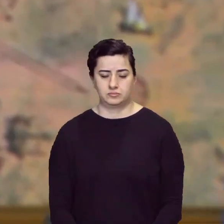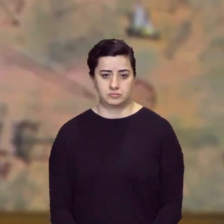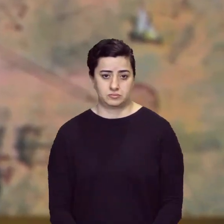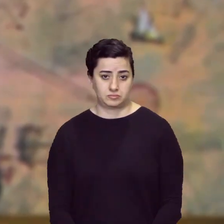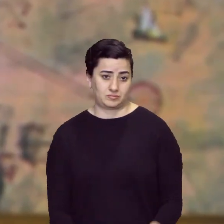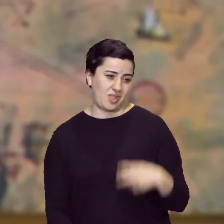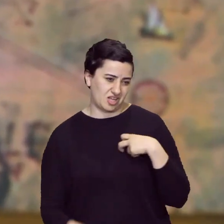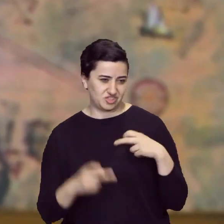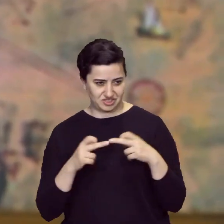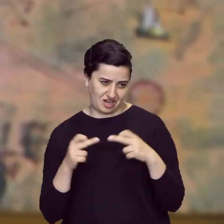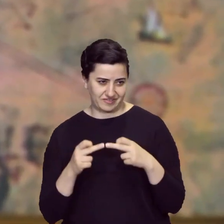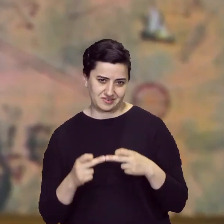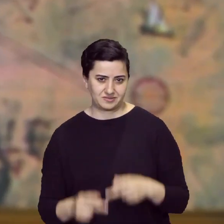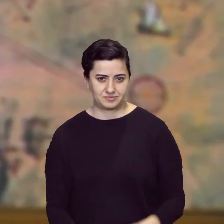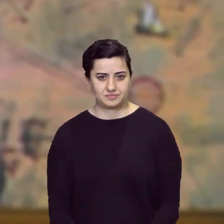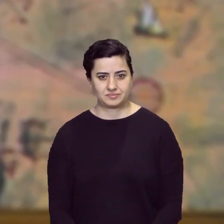Aşk kavgası diyorsun.